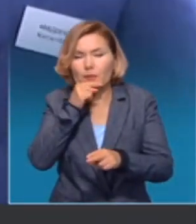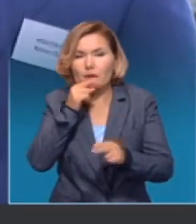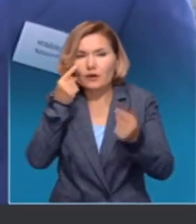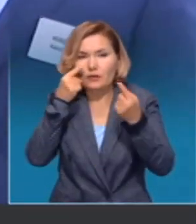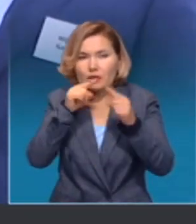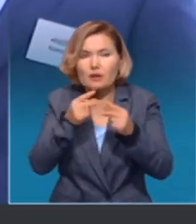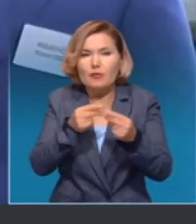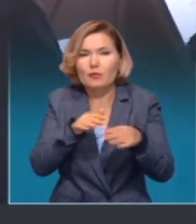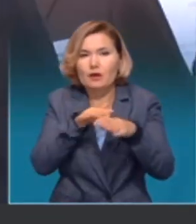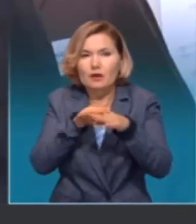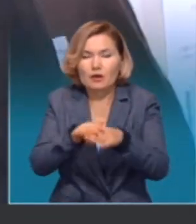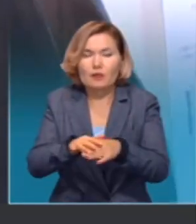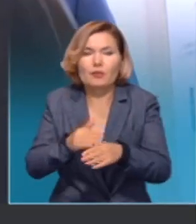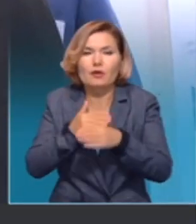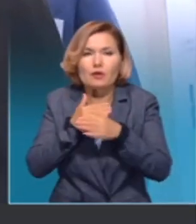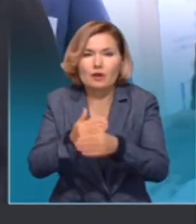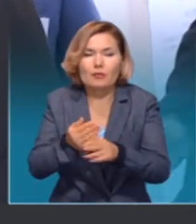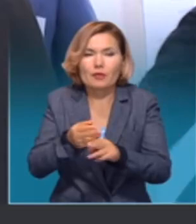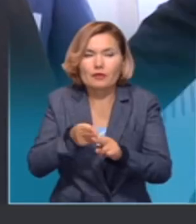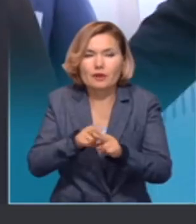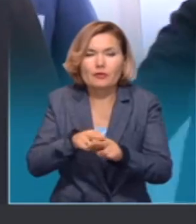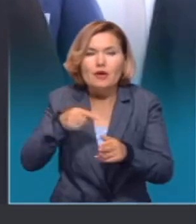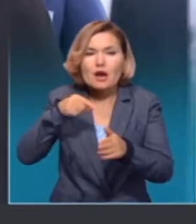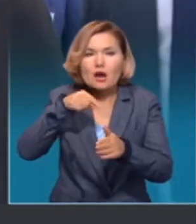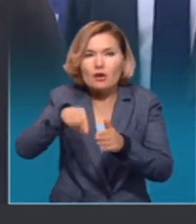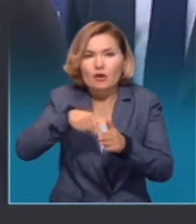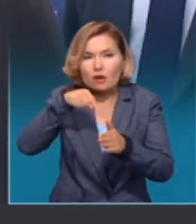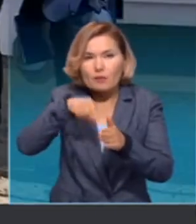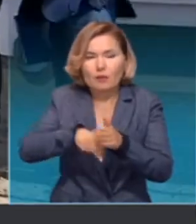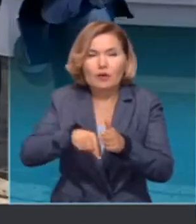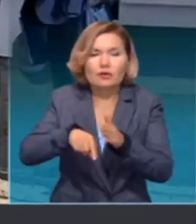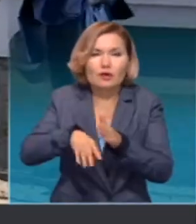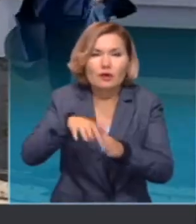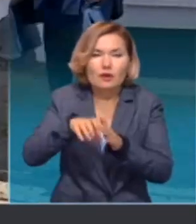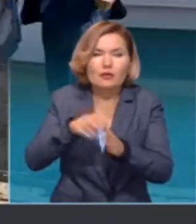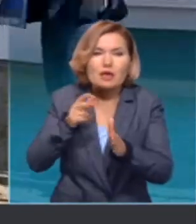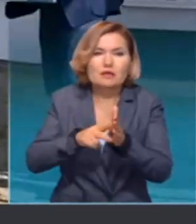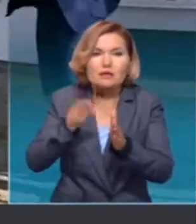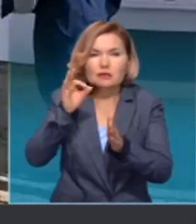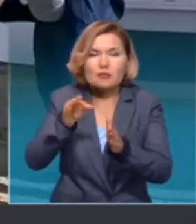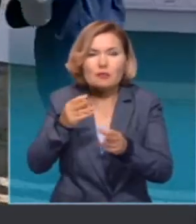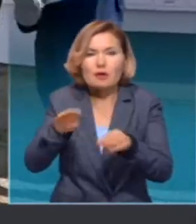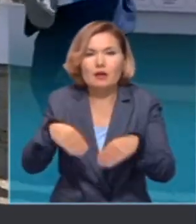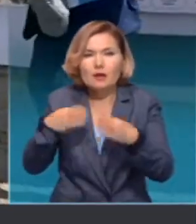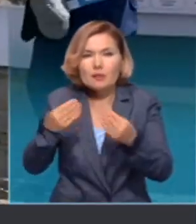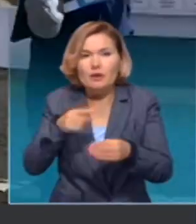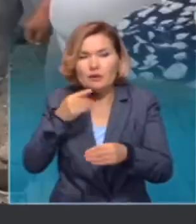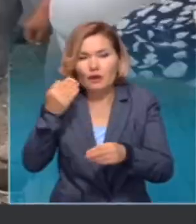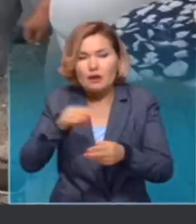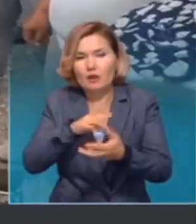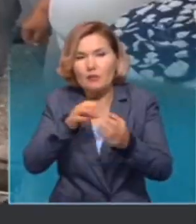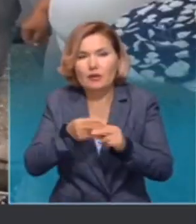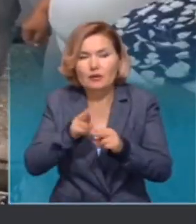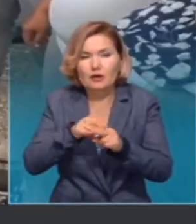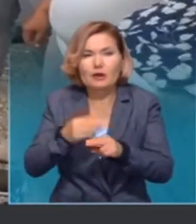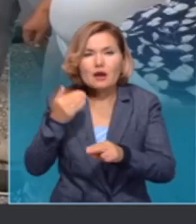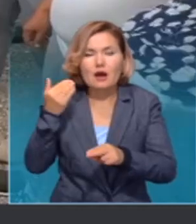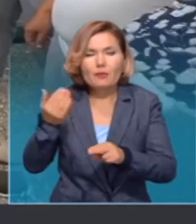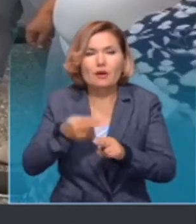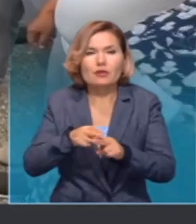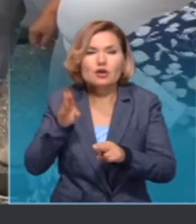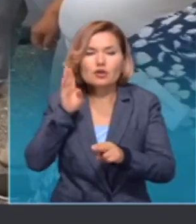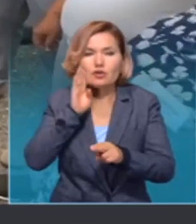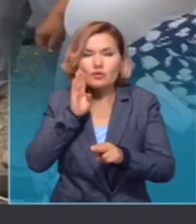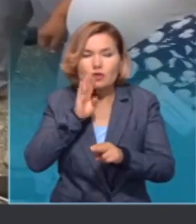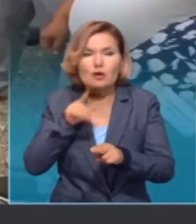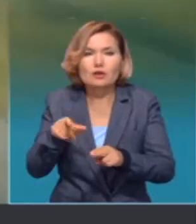технологияларына субсидия көлемі артатынын, әрі ұңғыма қазатын қожалықтарға 80% субсидия төленетінін айтты. Сондай-ақ Әлихан Смайылов су